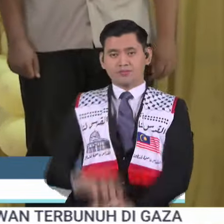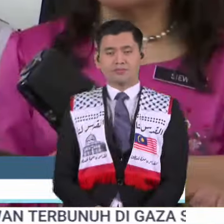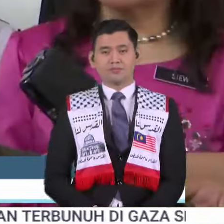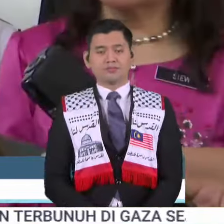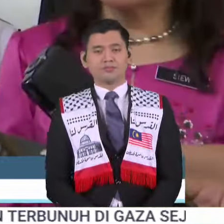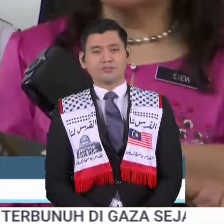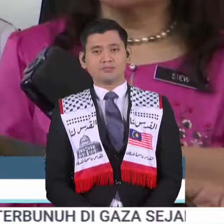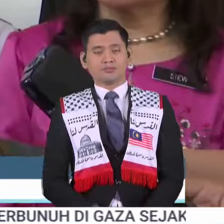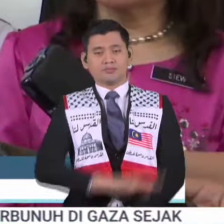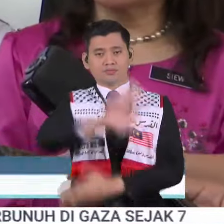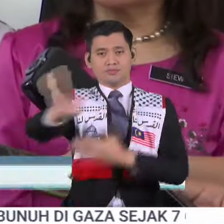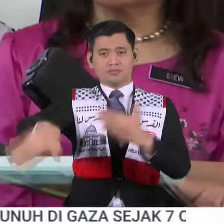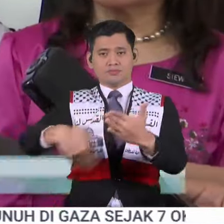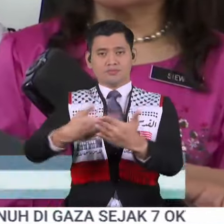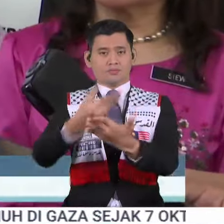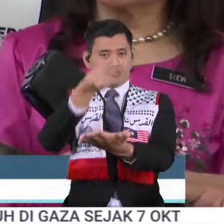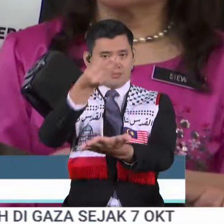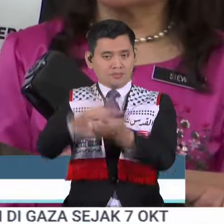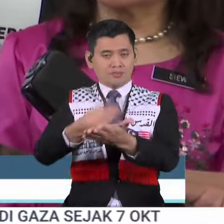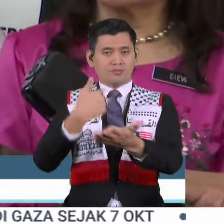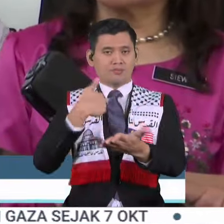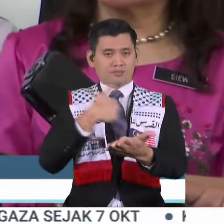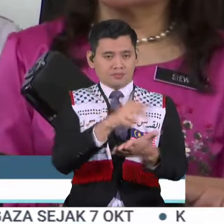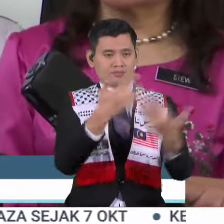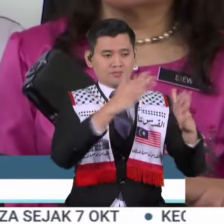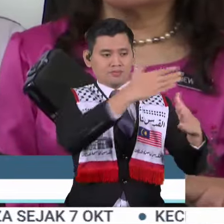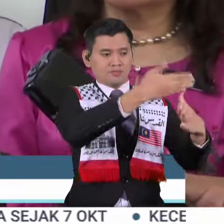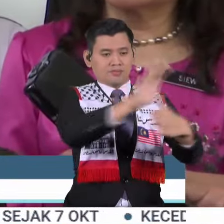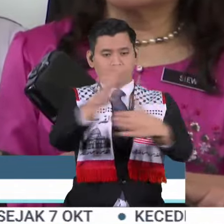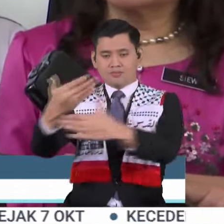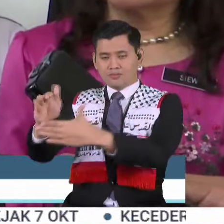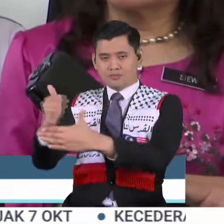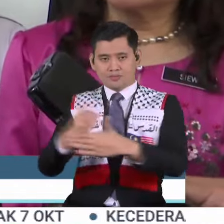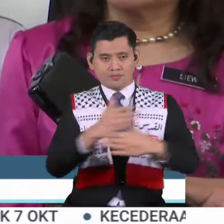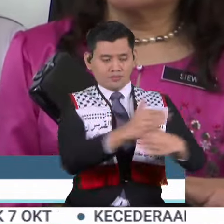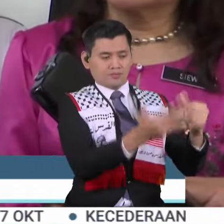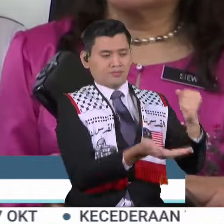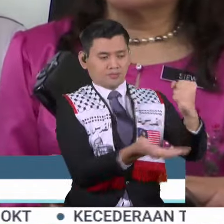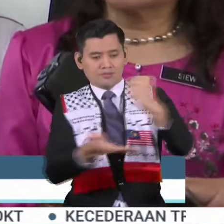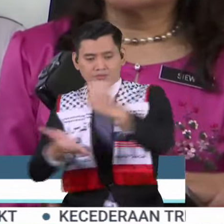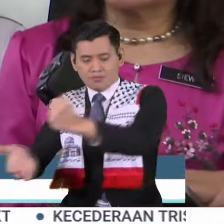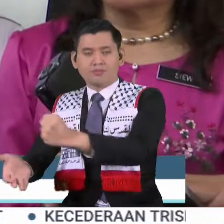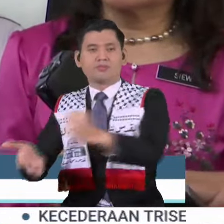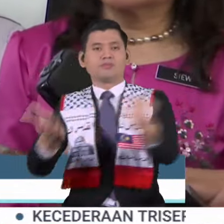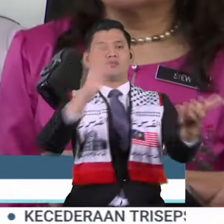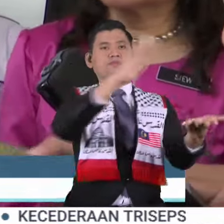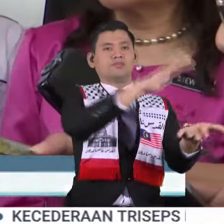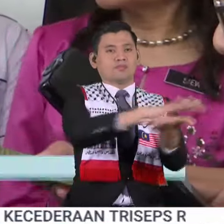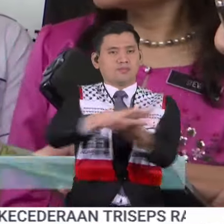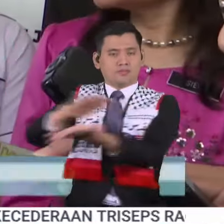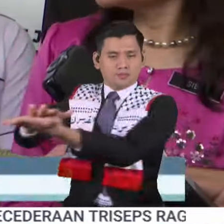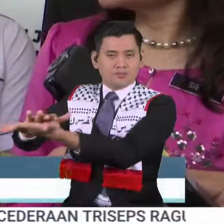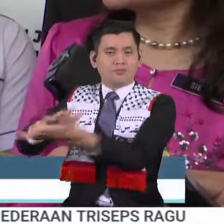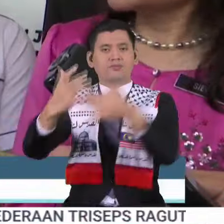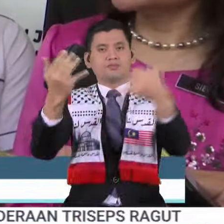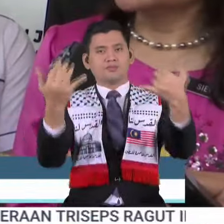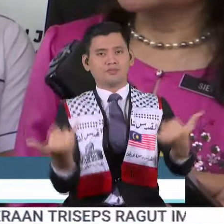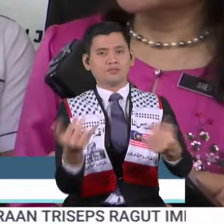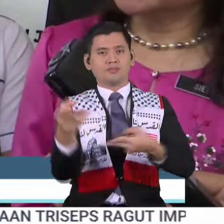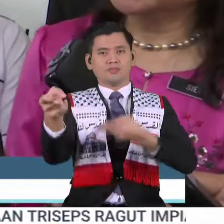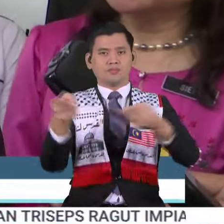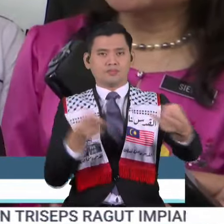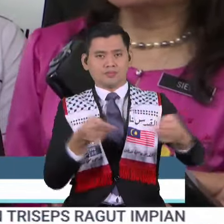ini kesemua Wang kita telah pun Salurkan kepada sekolah-sekolah dan sekolah-sekolah sedang dalam usaha untuk